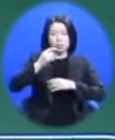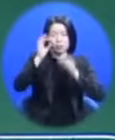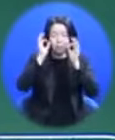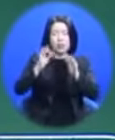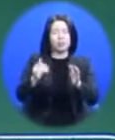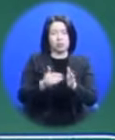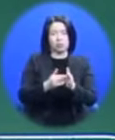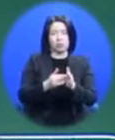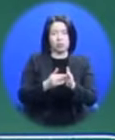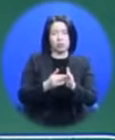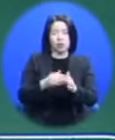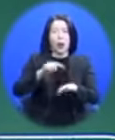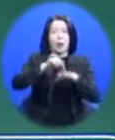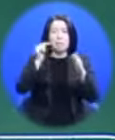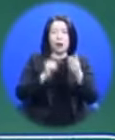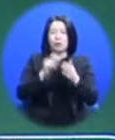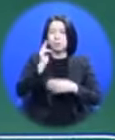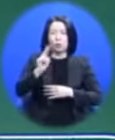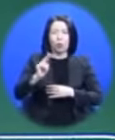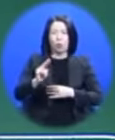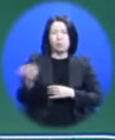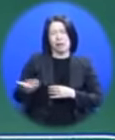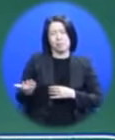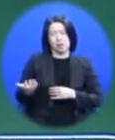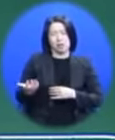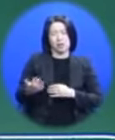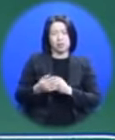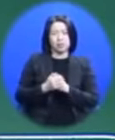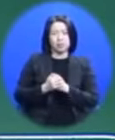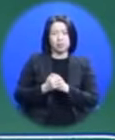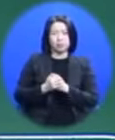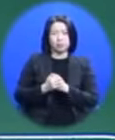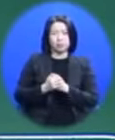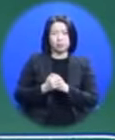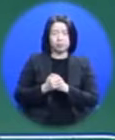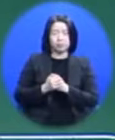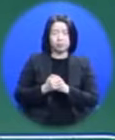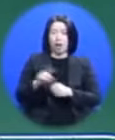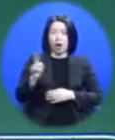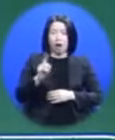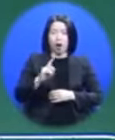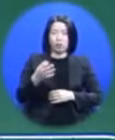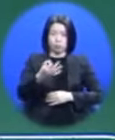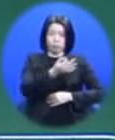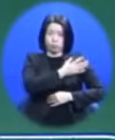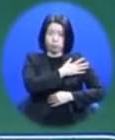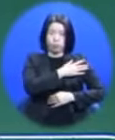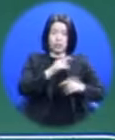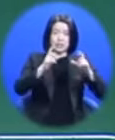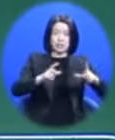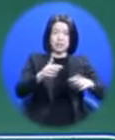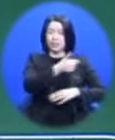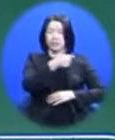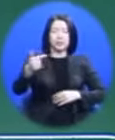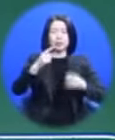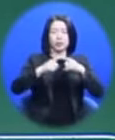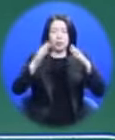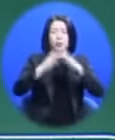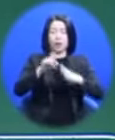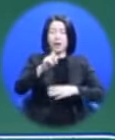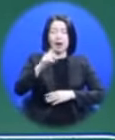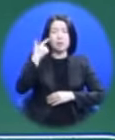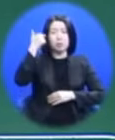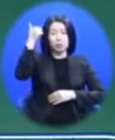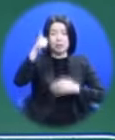듣습니다. 마음이 너무너무 아파요. 어느 부유한 지역의 큰 교회에 한 목사님께서